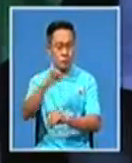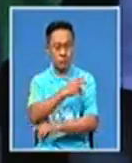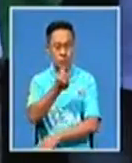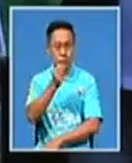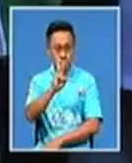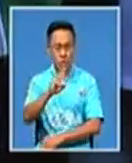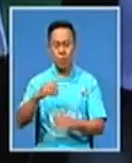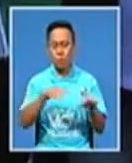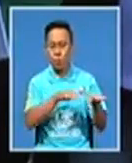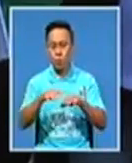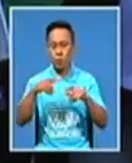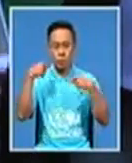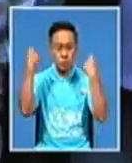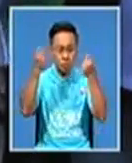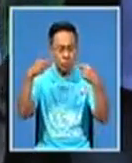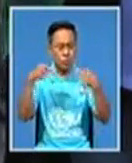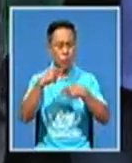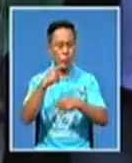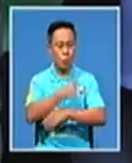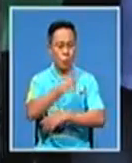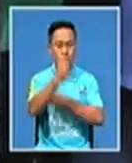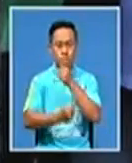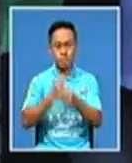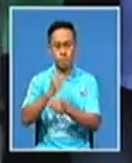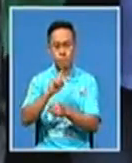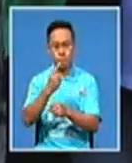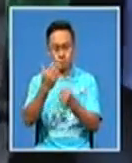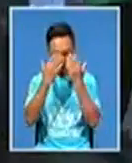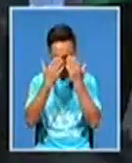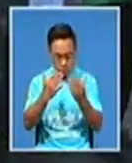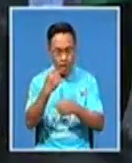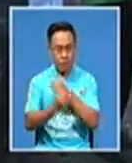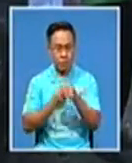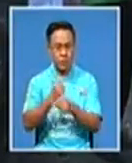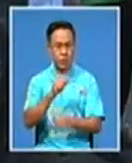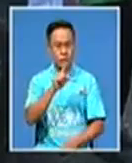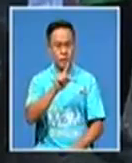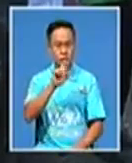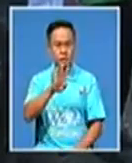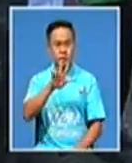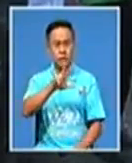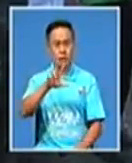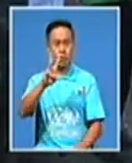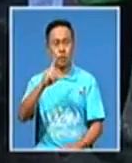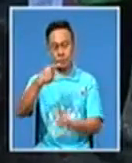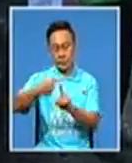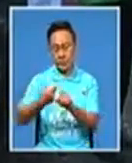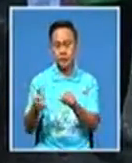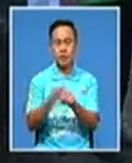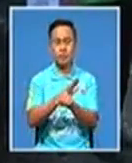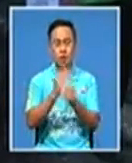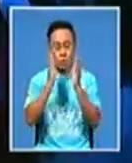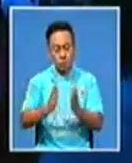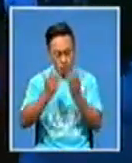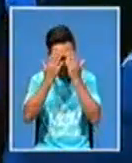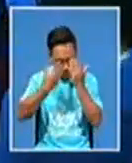พร้อมกับการเฉลิมฉลองวันอีดิลฟิตรีฮิจเราะห์ศักราช1436ตลอด1เดือนเต็มพี่น้องชาว